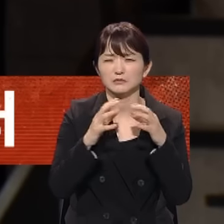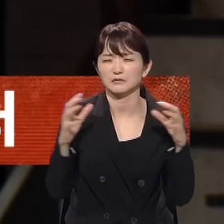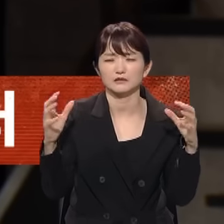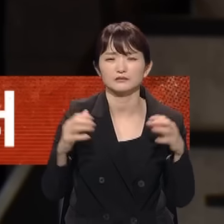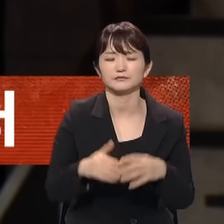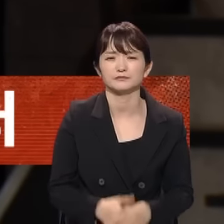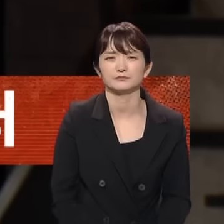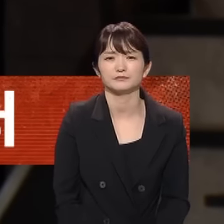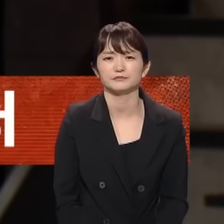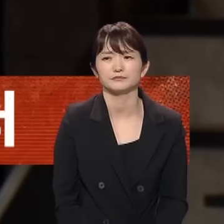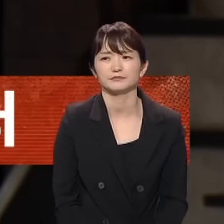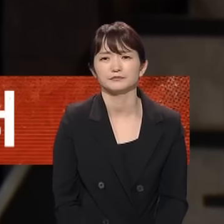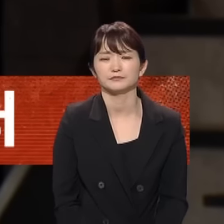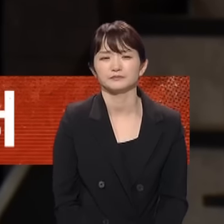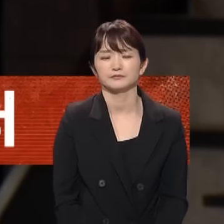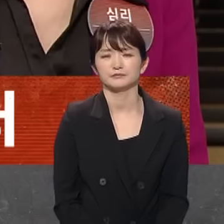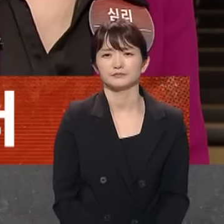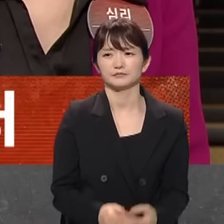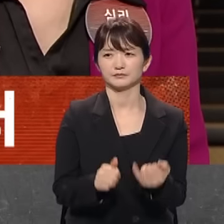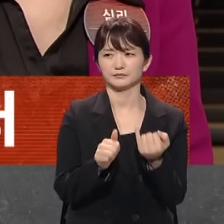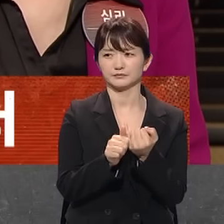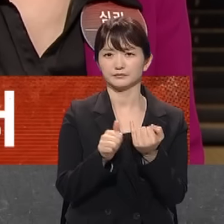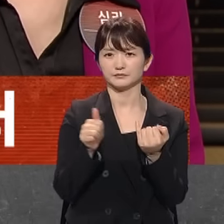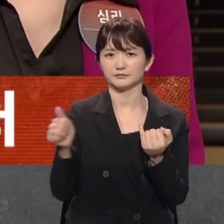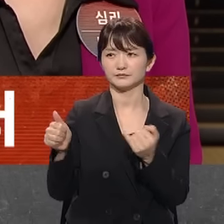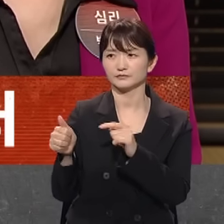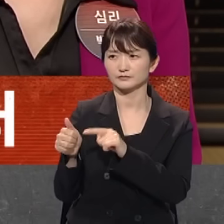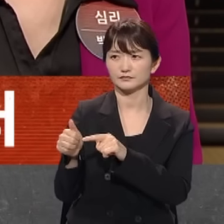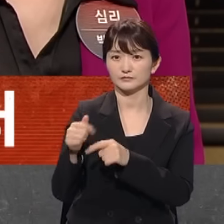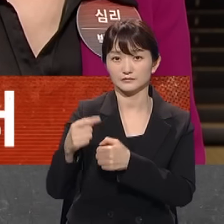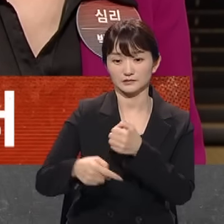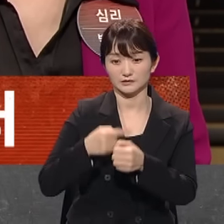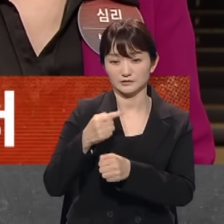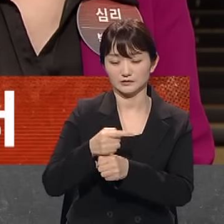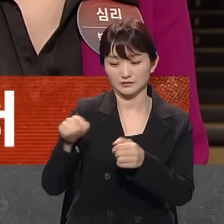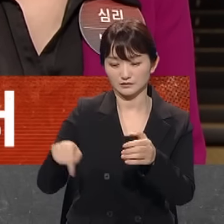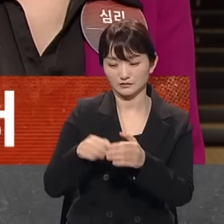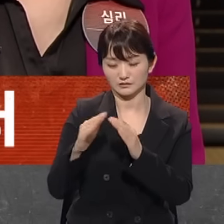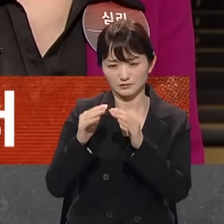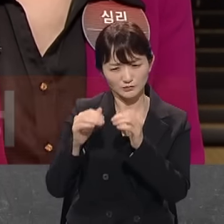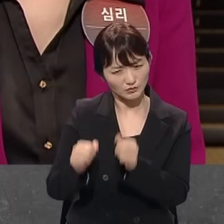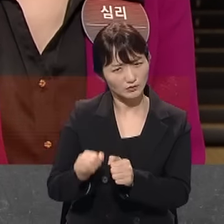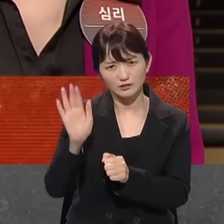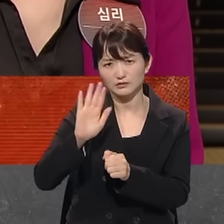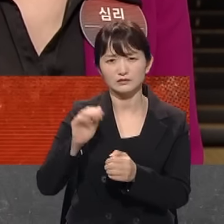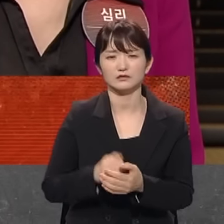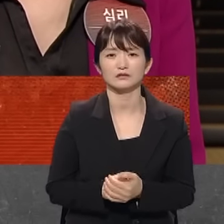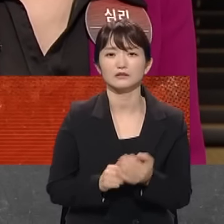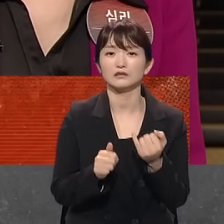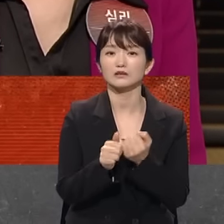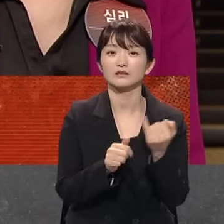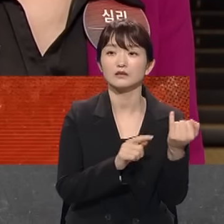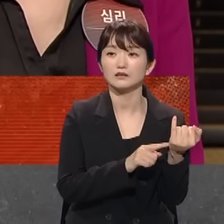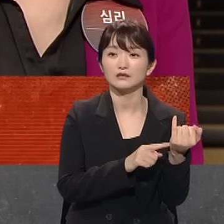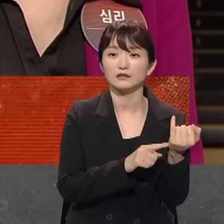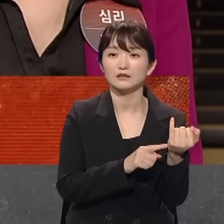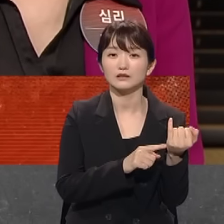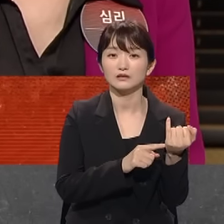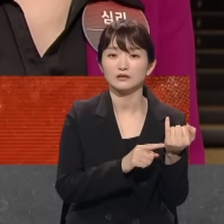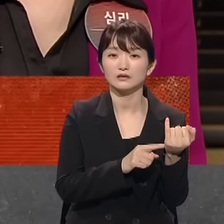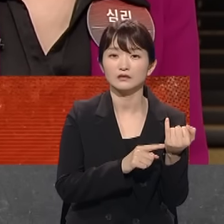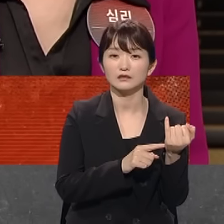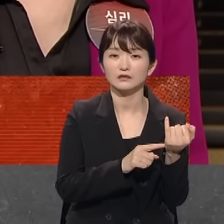벌어지고 있어요. 근데 이 남편 뭐 1년 내내 너무 집에 없었다고 합니다. 뭐 너무 집에 없었고 아내가 산후 우울증에